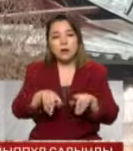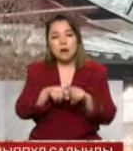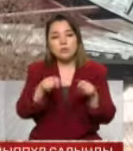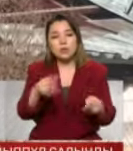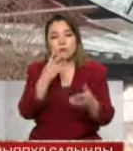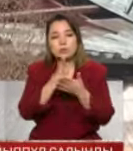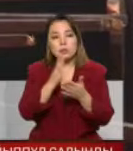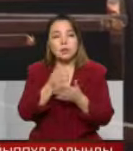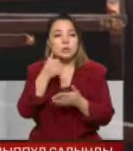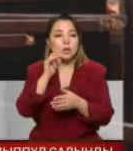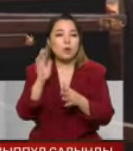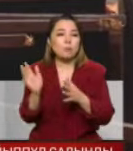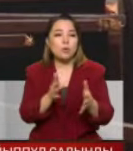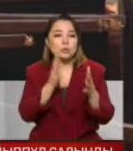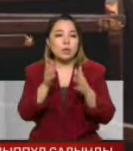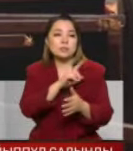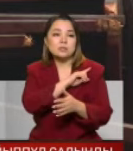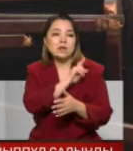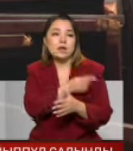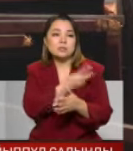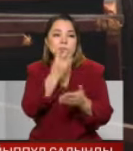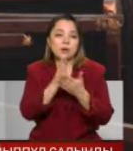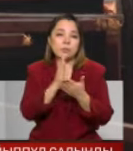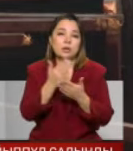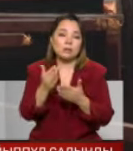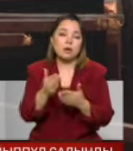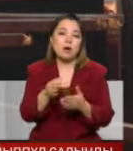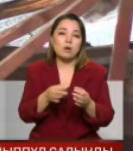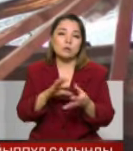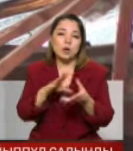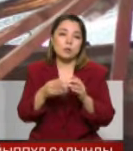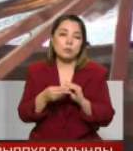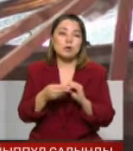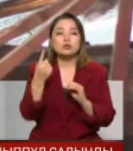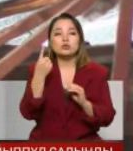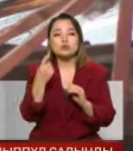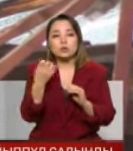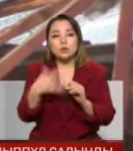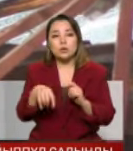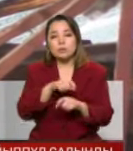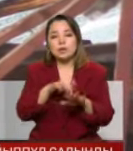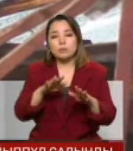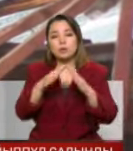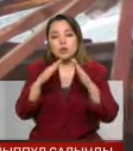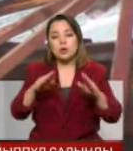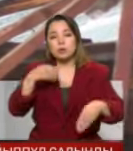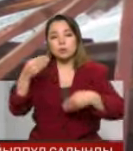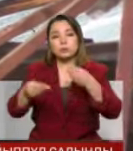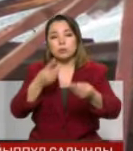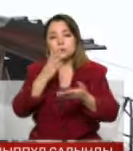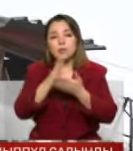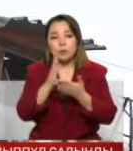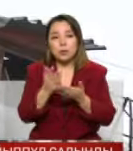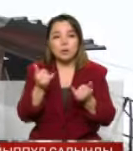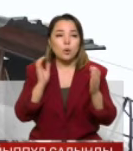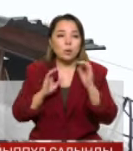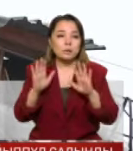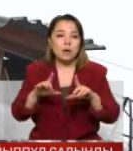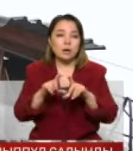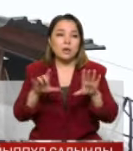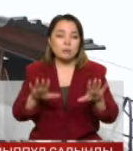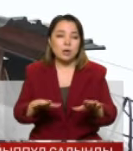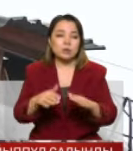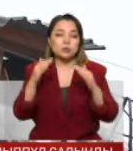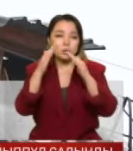жатыр. Кеше боранның екпіні қатты болғаны сонша ауданы 150 шаршы метр болатын шатыр желге ұшып кеткен. Қазір университет